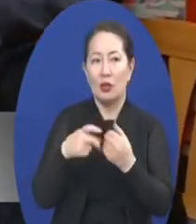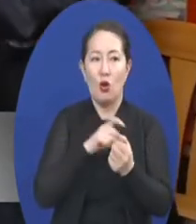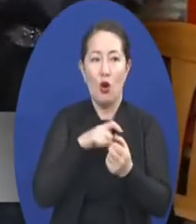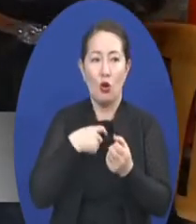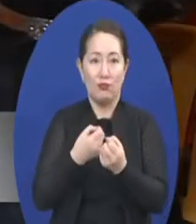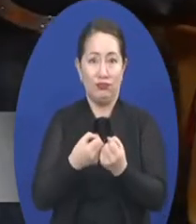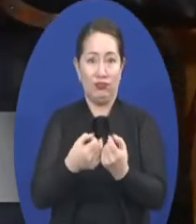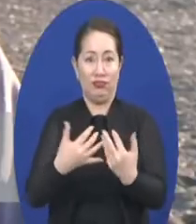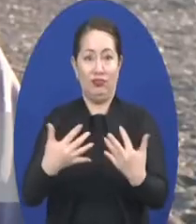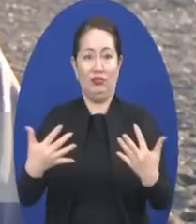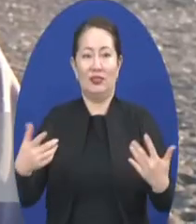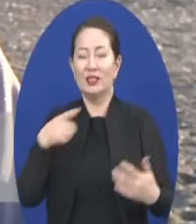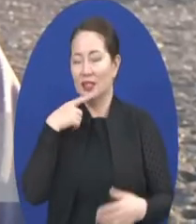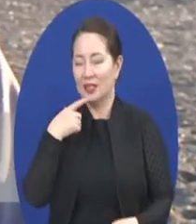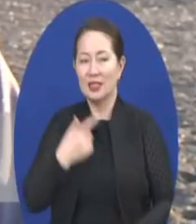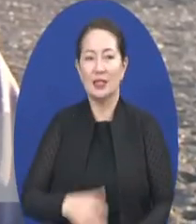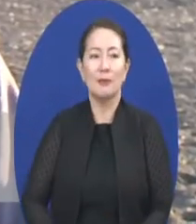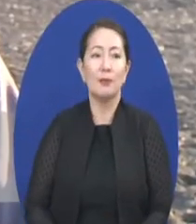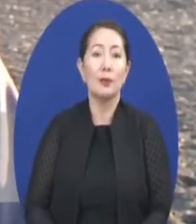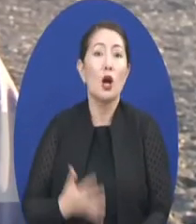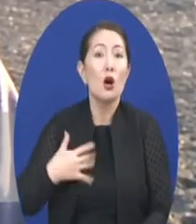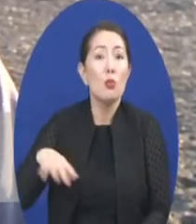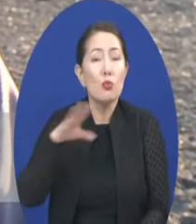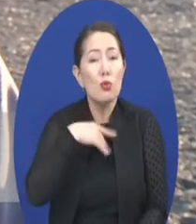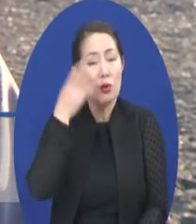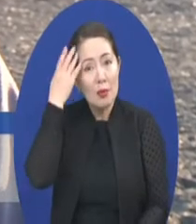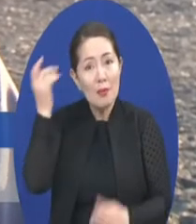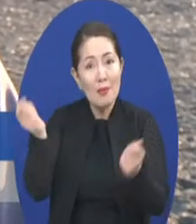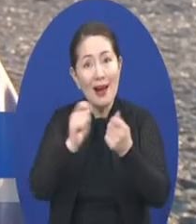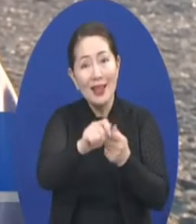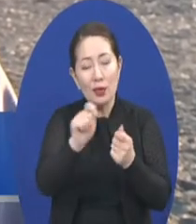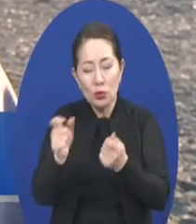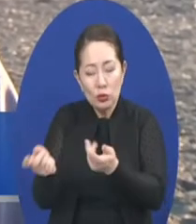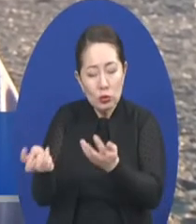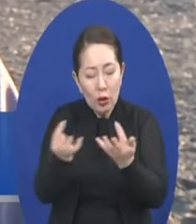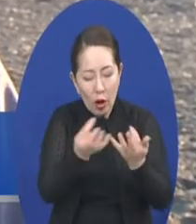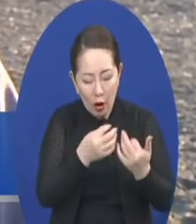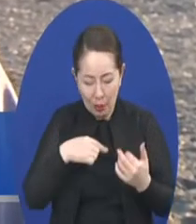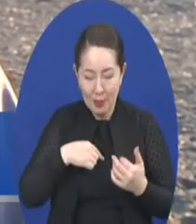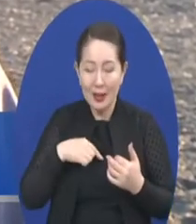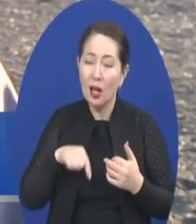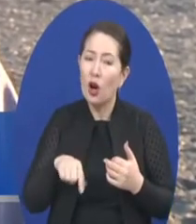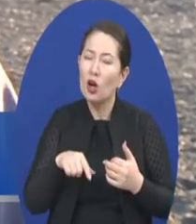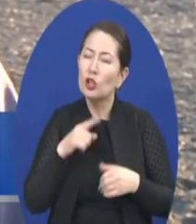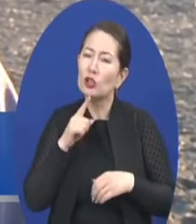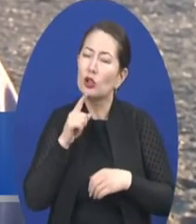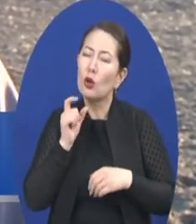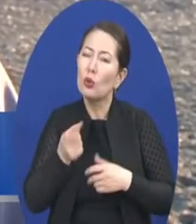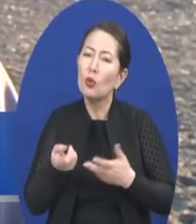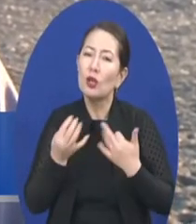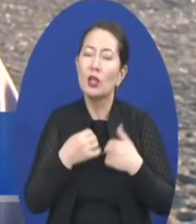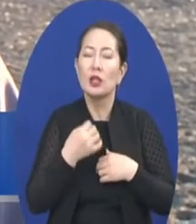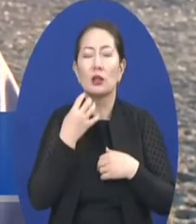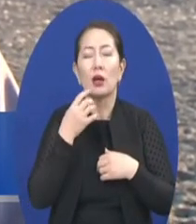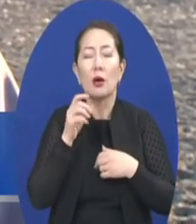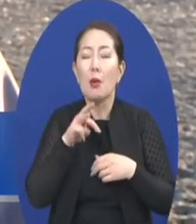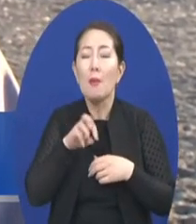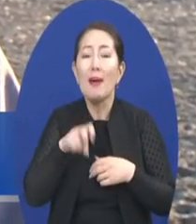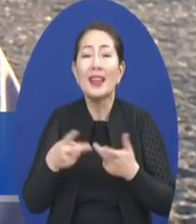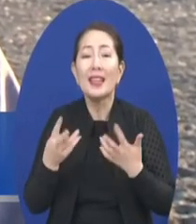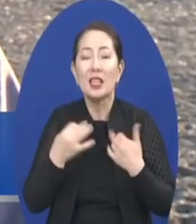аварга малчид ярьж байлаа. Нийт малчдын хувьд бол Хинтээ аймаг энэ жил бол жилийн эцэн тоогоор 4.9 сая мал